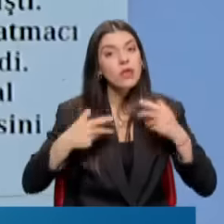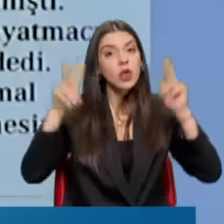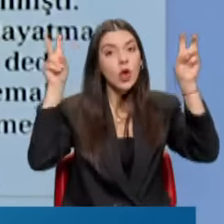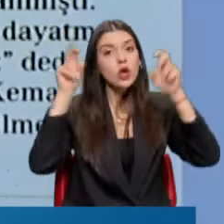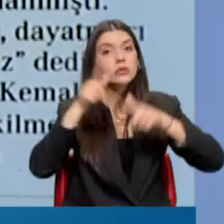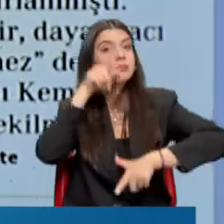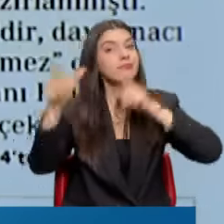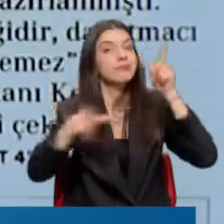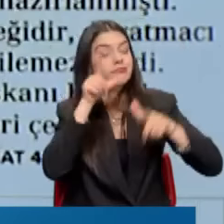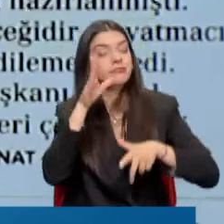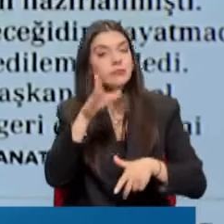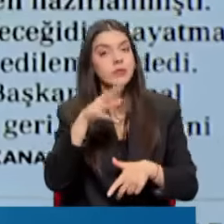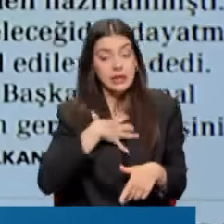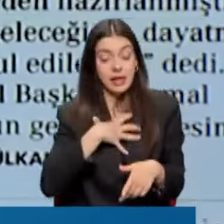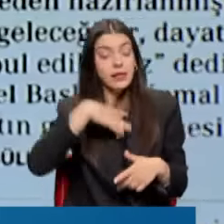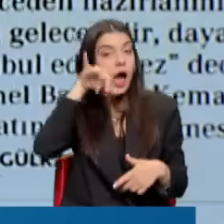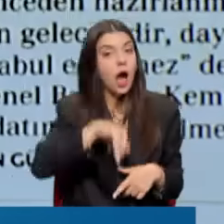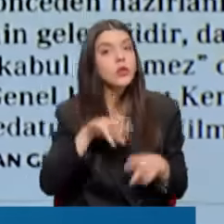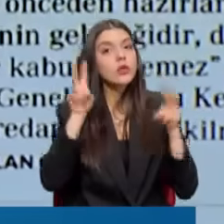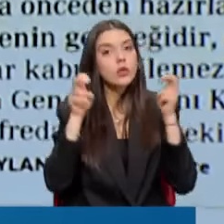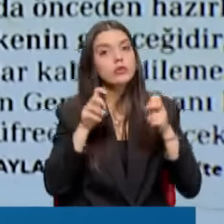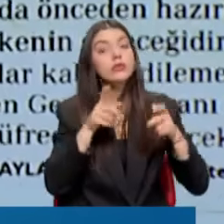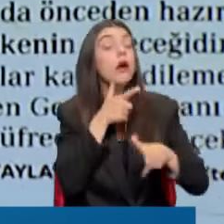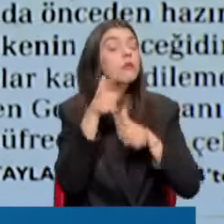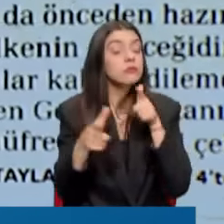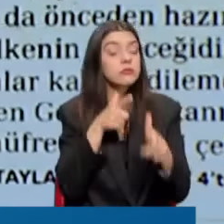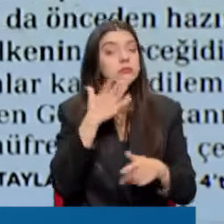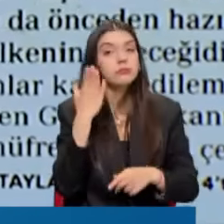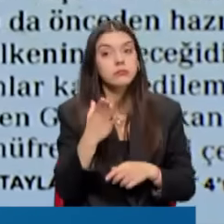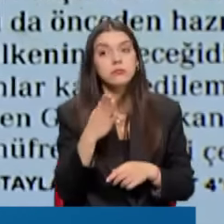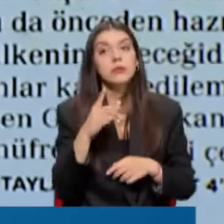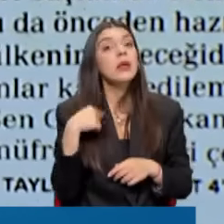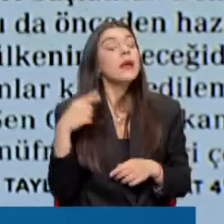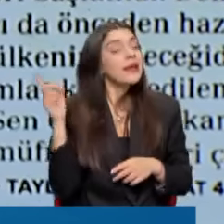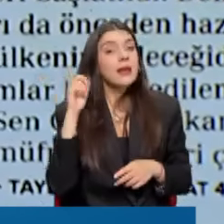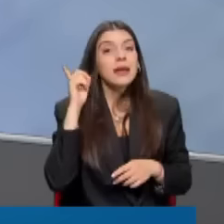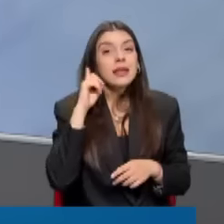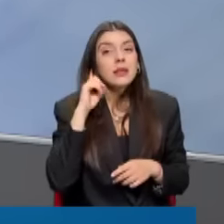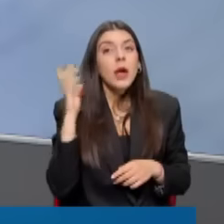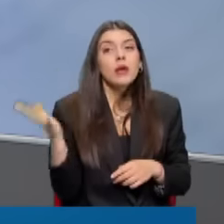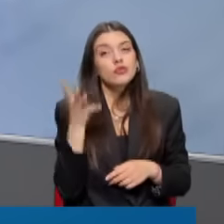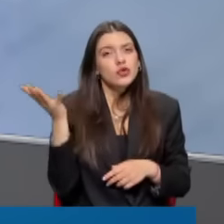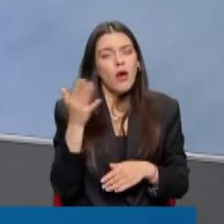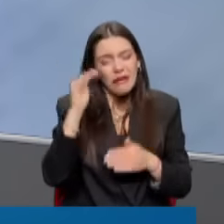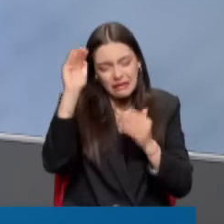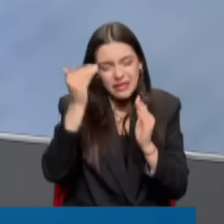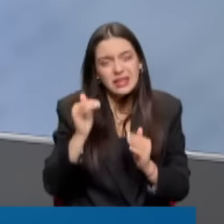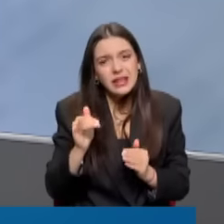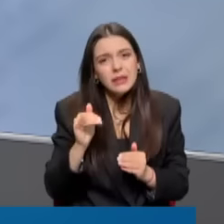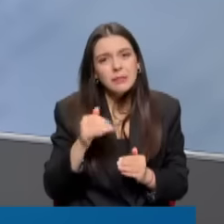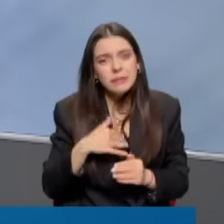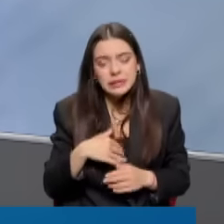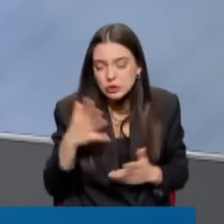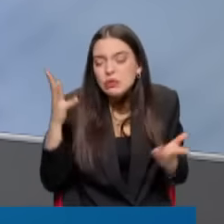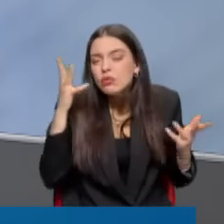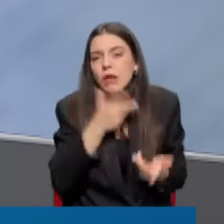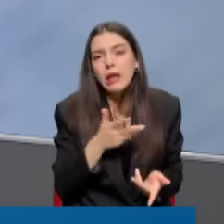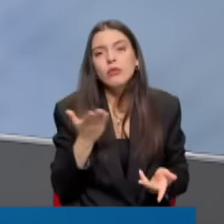yükseltiyorlar özlük hakları konusunda ses yükseltiyorlar itibarımızı o kadar indirdiniz ki yerle Yeksan